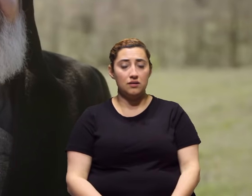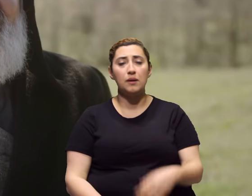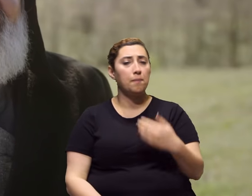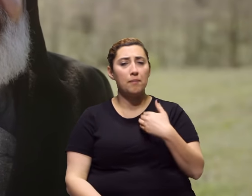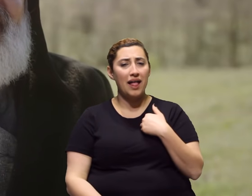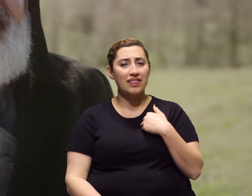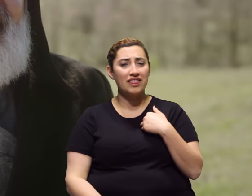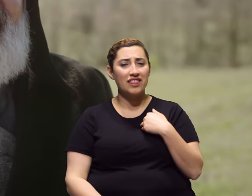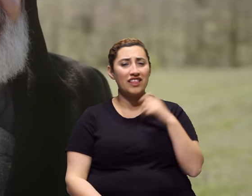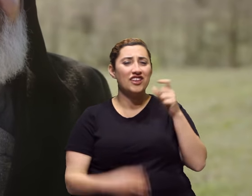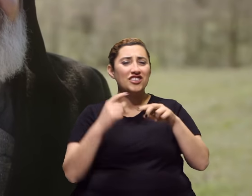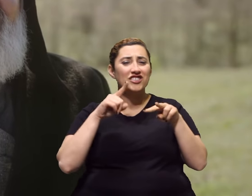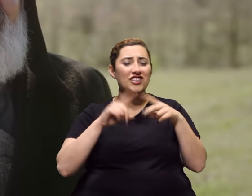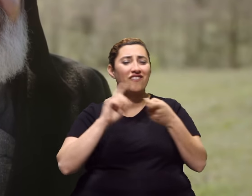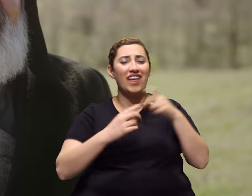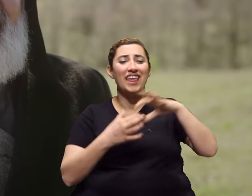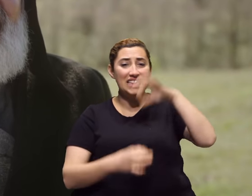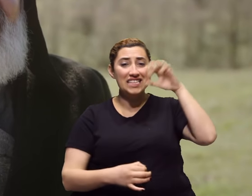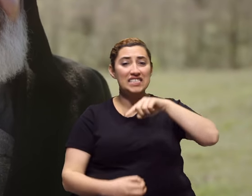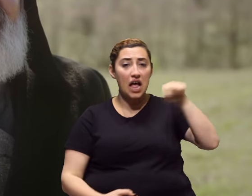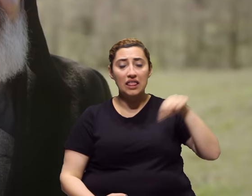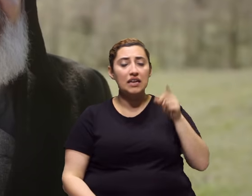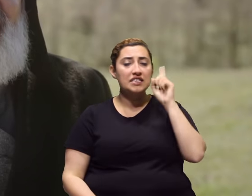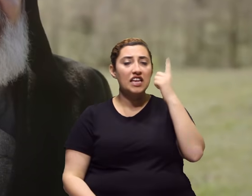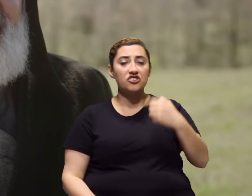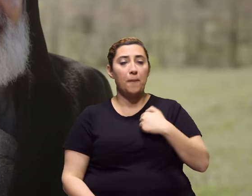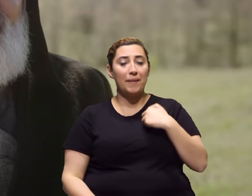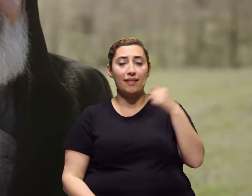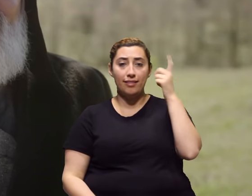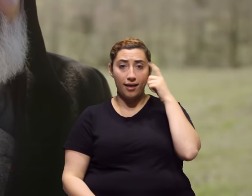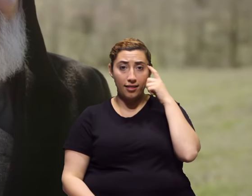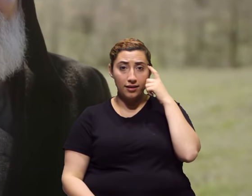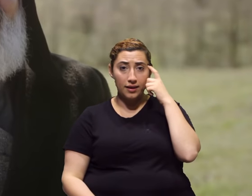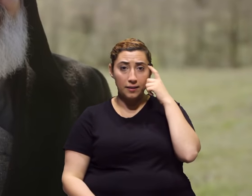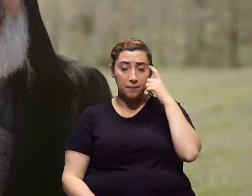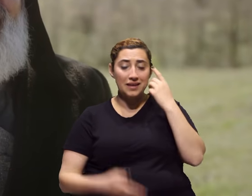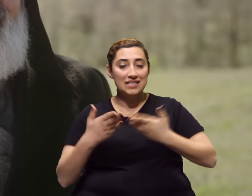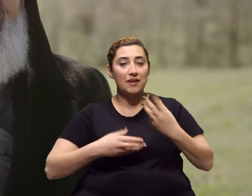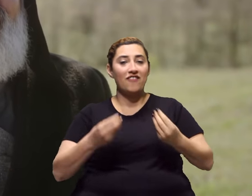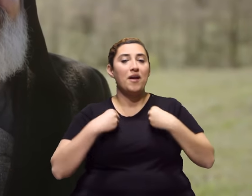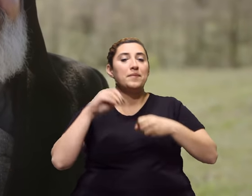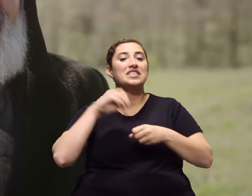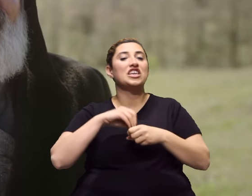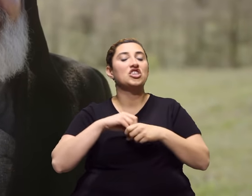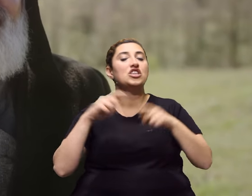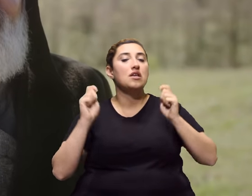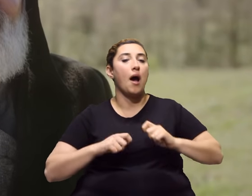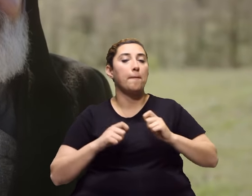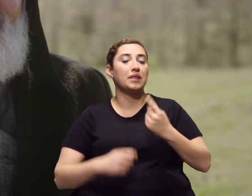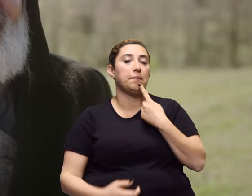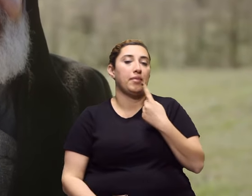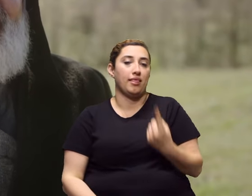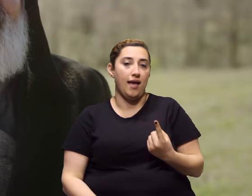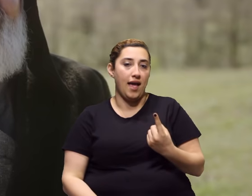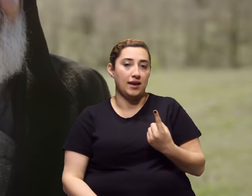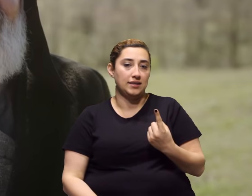Ben cinleri ve insanları yalnız beni tanıyıp kulluk etsinler diye yarattım